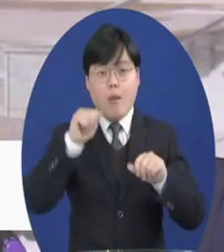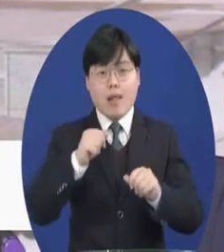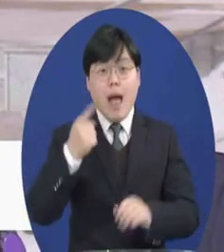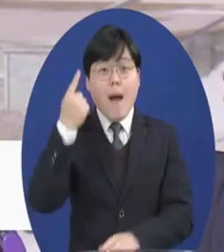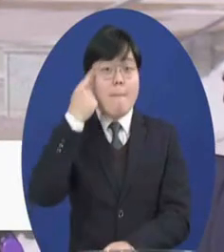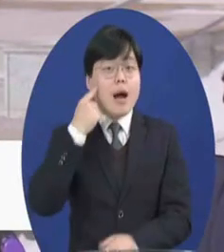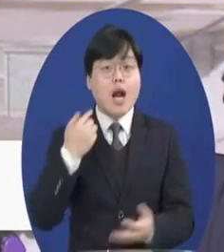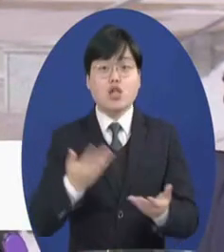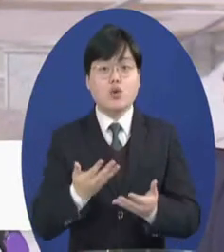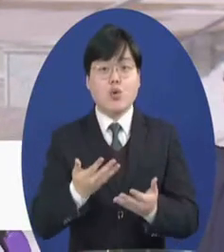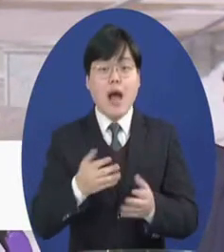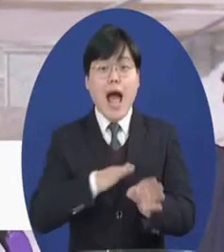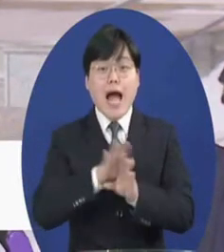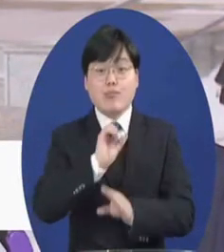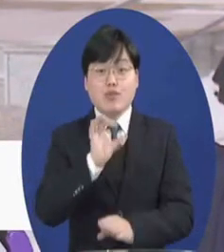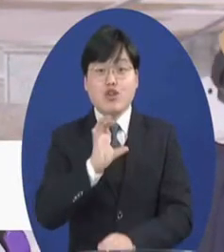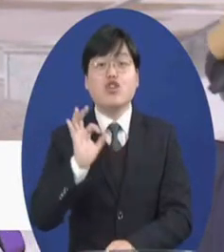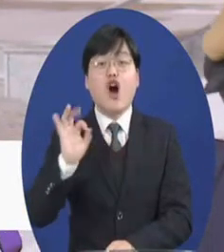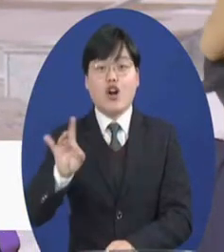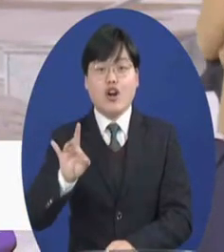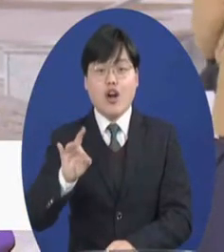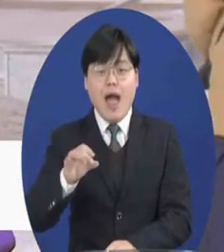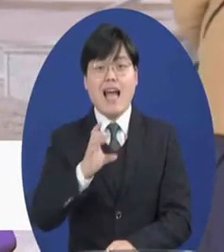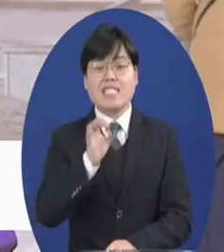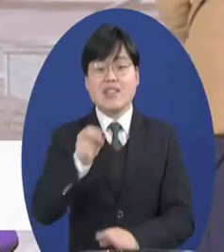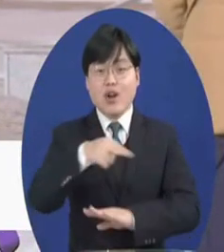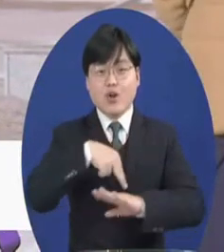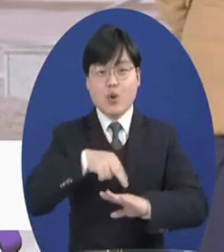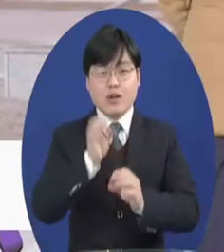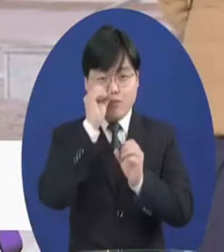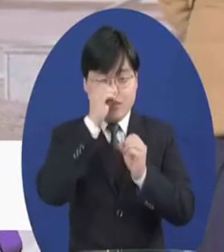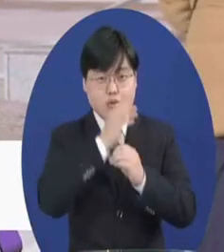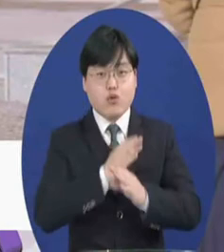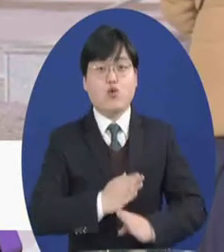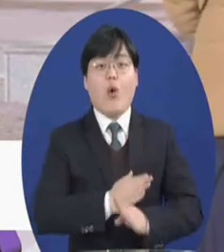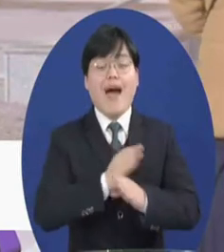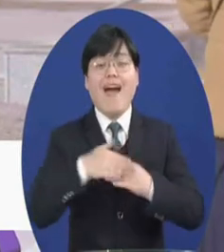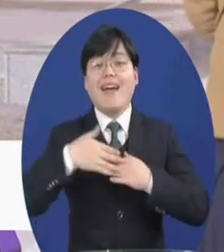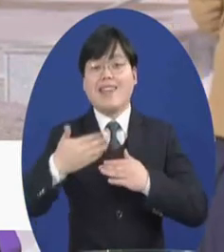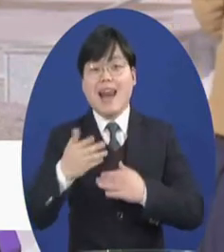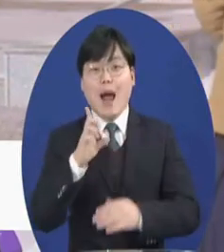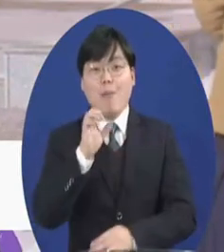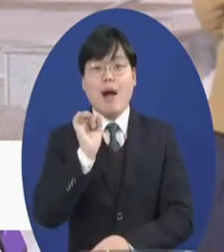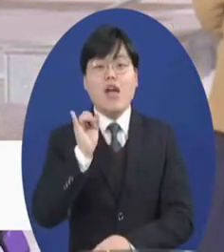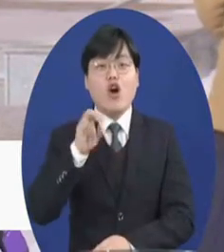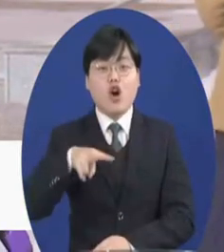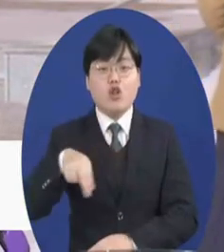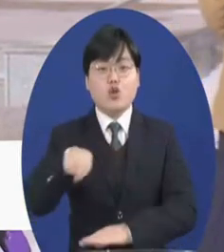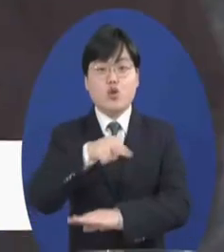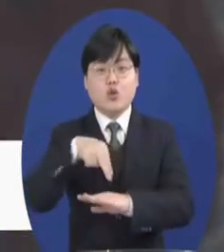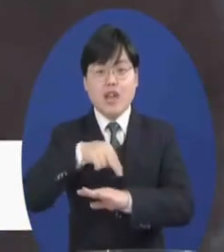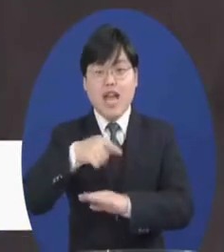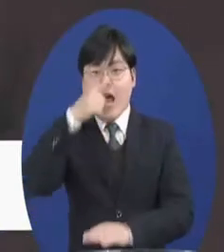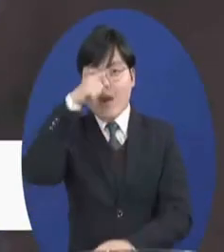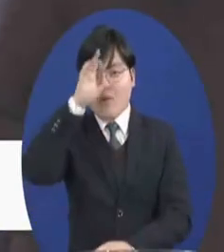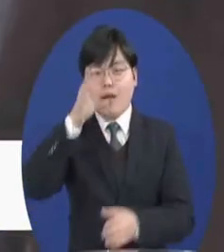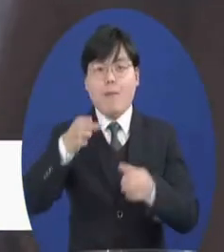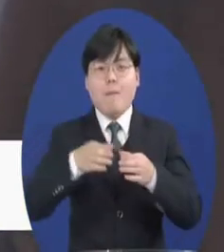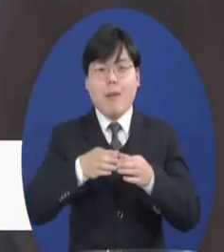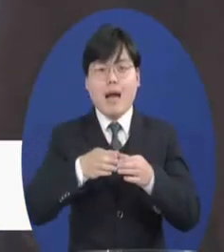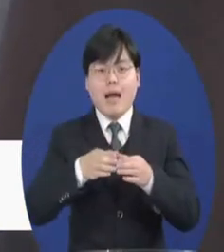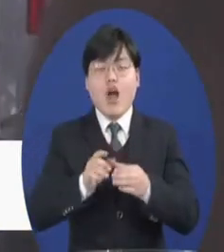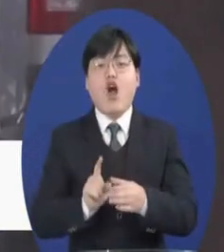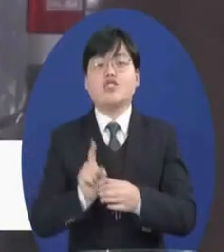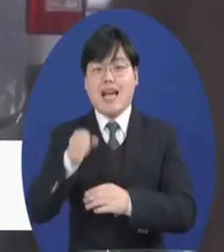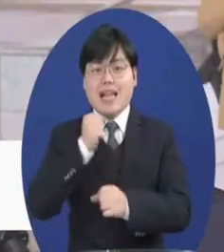Ингээд маргааш албан ёсоор сонгийн архан дүүрэг дээр шинжилгээ дуусаад Баянгол дүүрэг рүү ингээд эрүүл мэндийн баг шилж орж